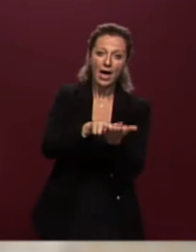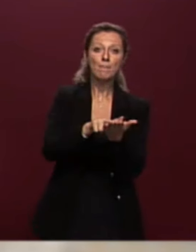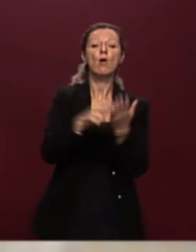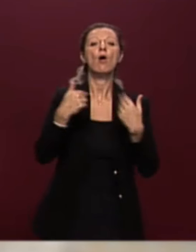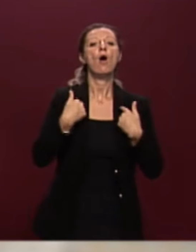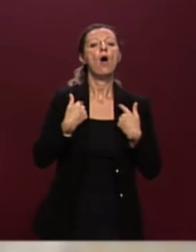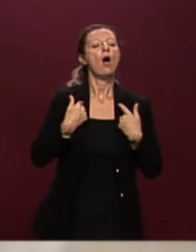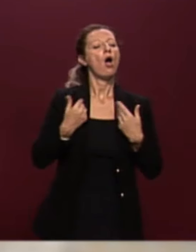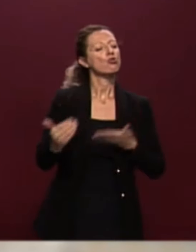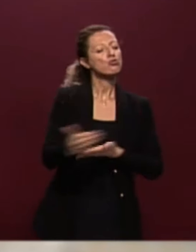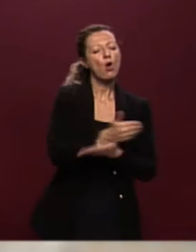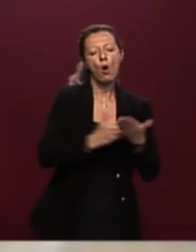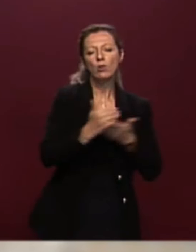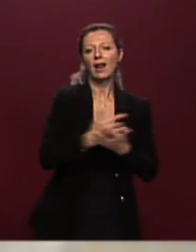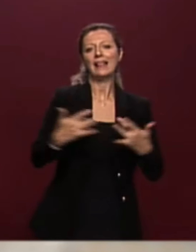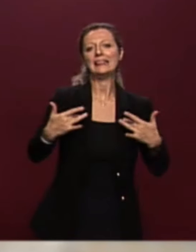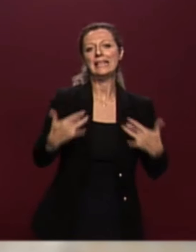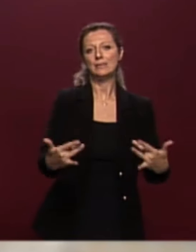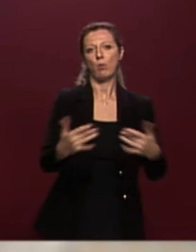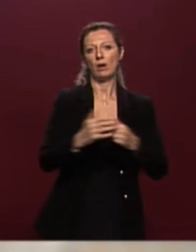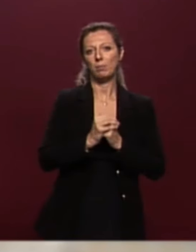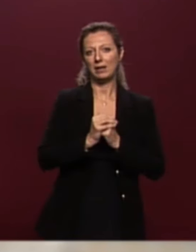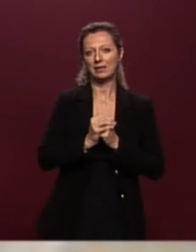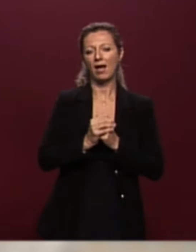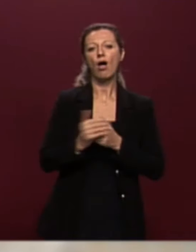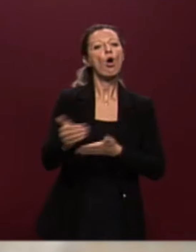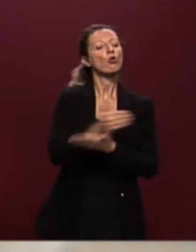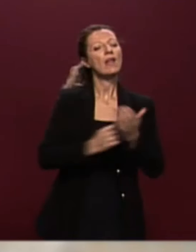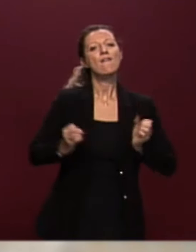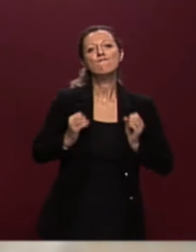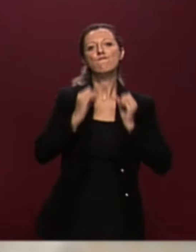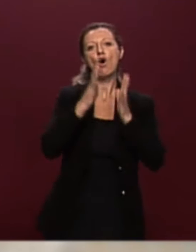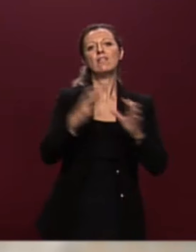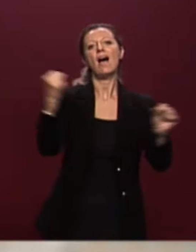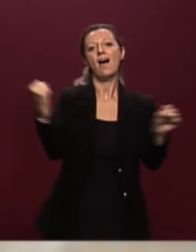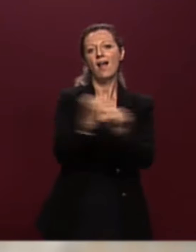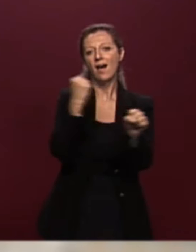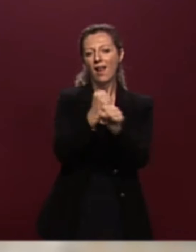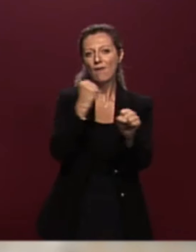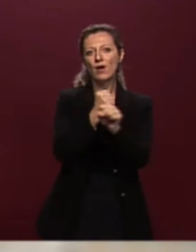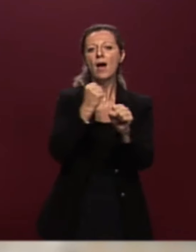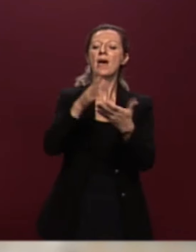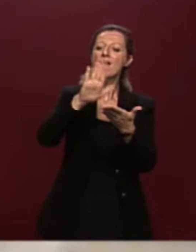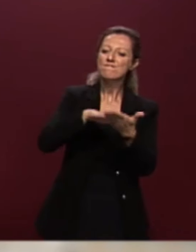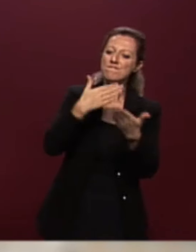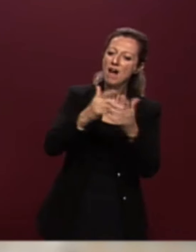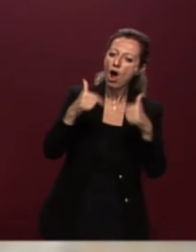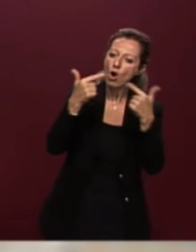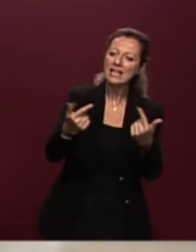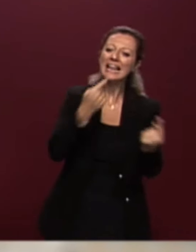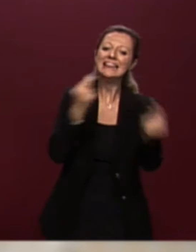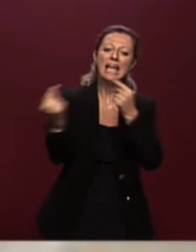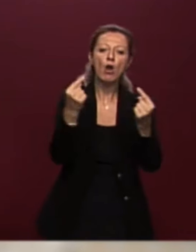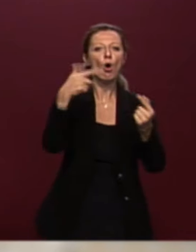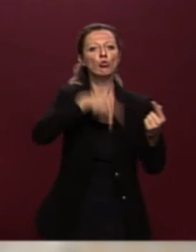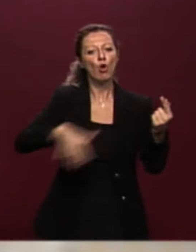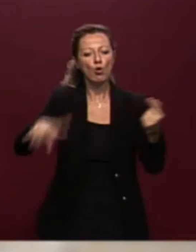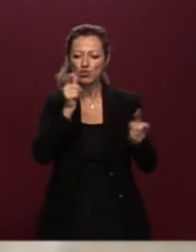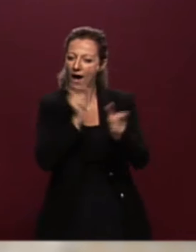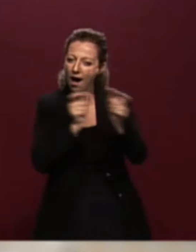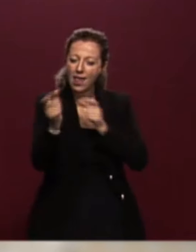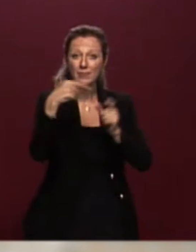totale disponibilità e la nostra totale volontà di lavorare valorizzando il dialogo sociale su